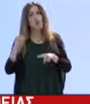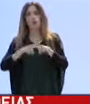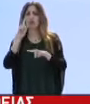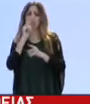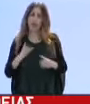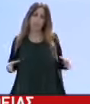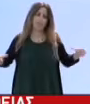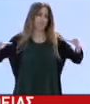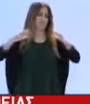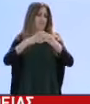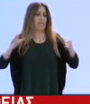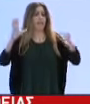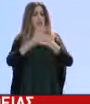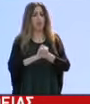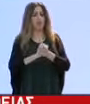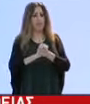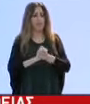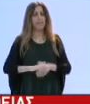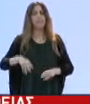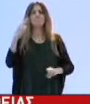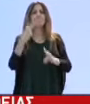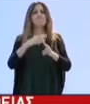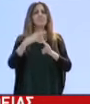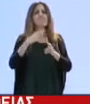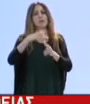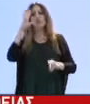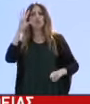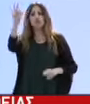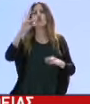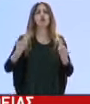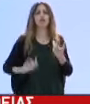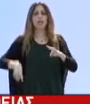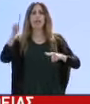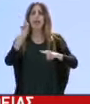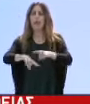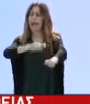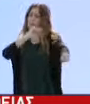κοινή, σε μια ιστορική αποστολή, την αναμόρφωση της Ελλάδος.